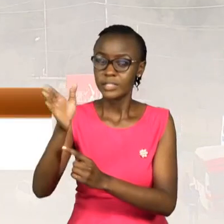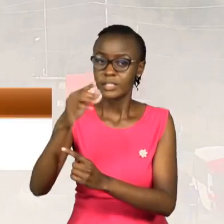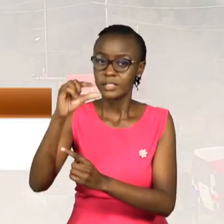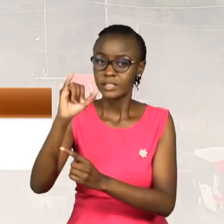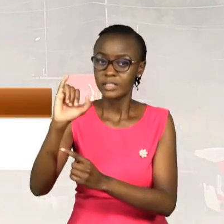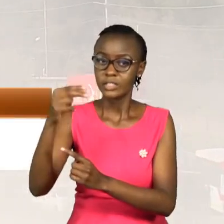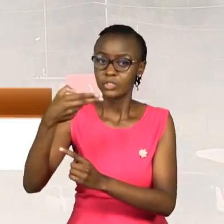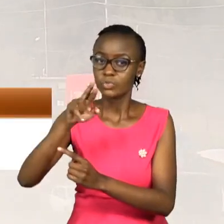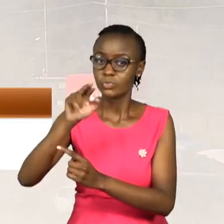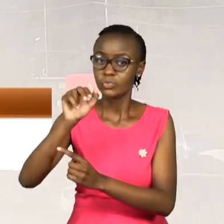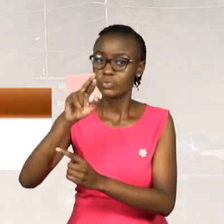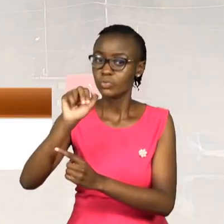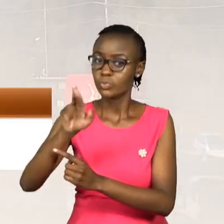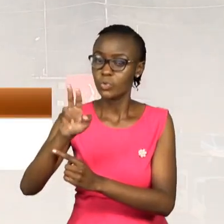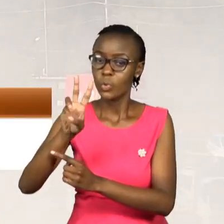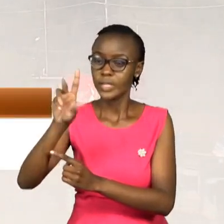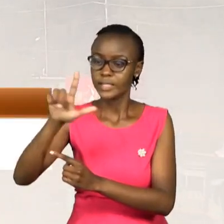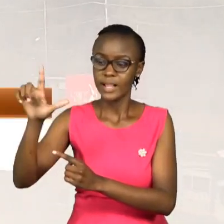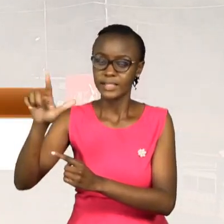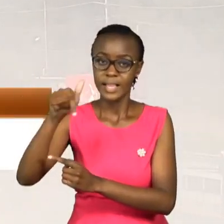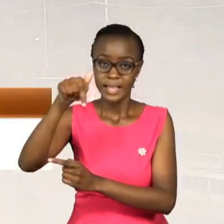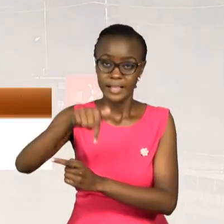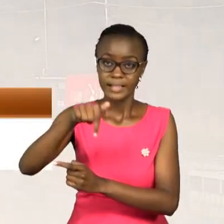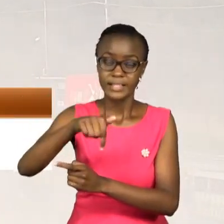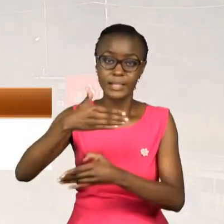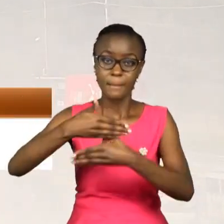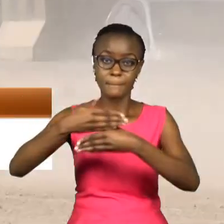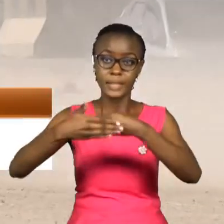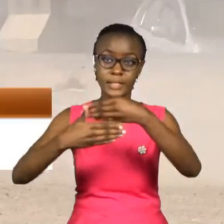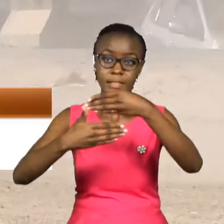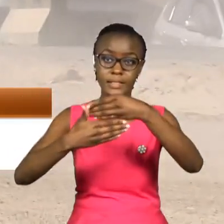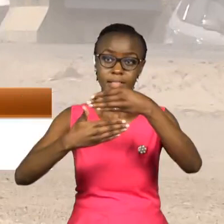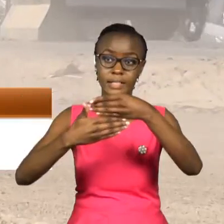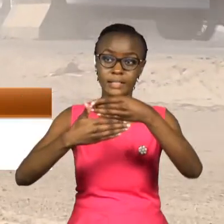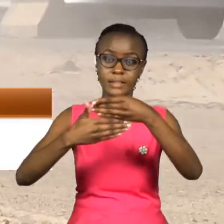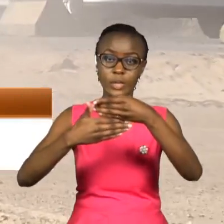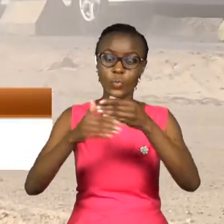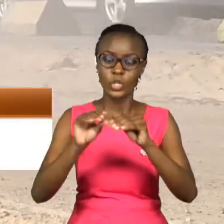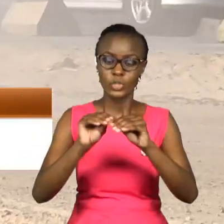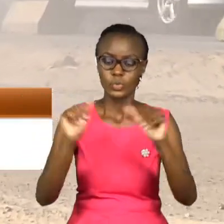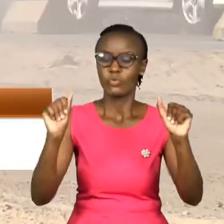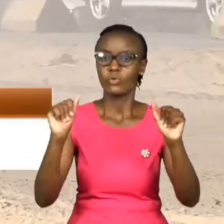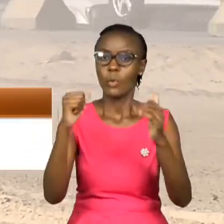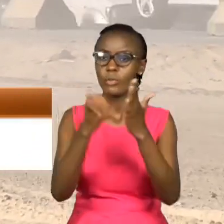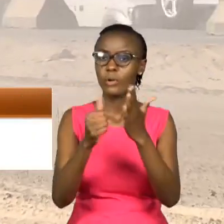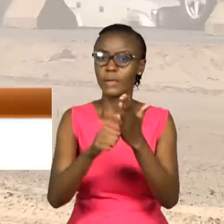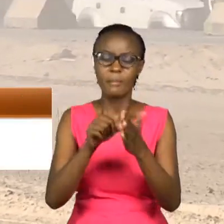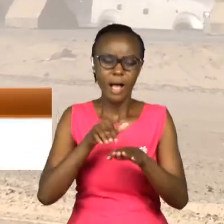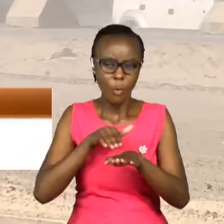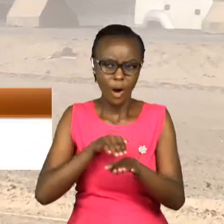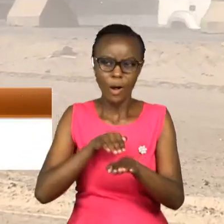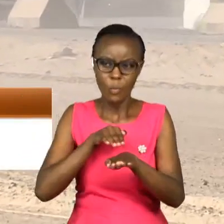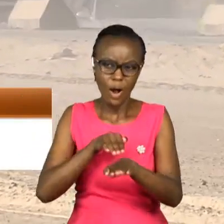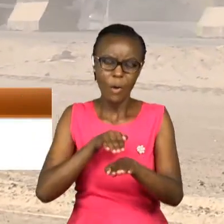hapa jijini Nairobi. Ni ujenzi ambao unatarajiwa kumaliza swala zima la msongamano wa magari ambalo